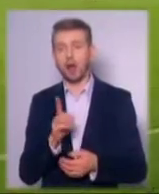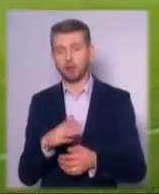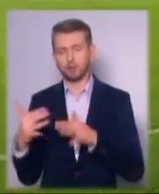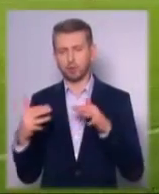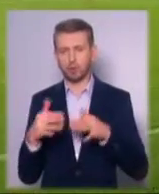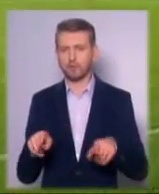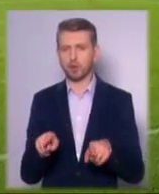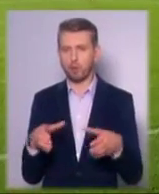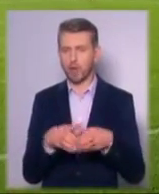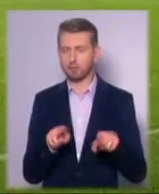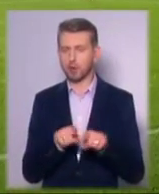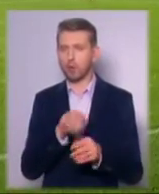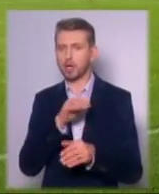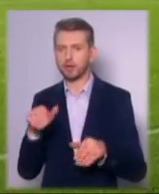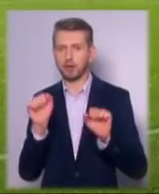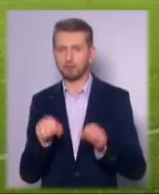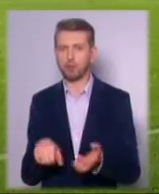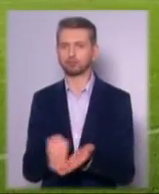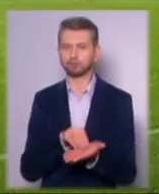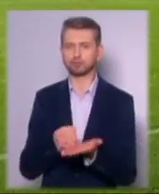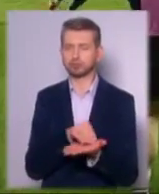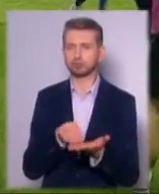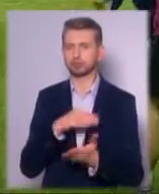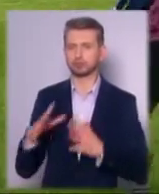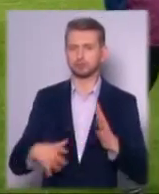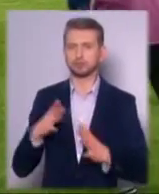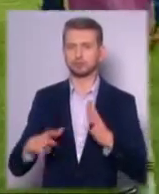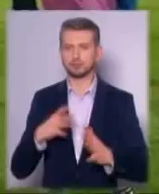такого рівня, можна награвати ігрові зв'язки?